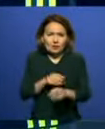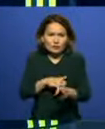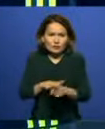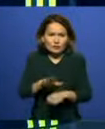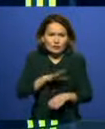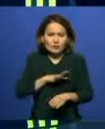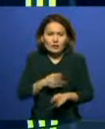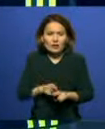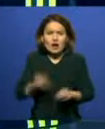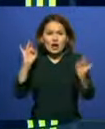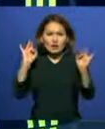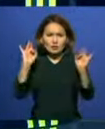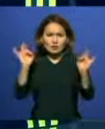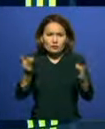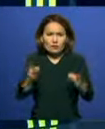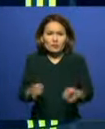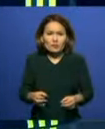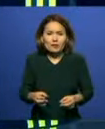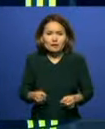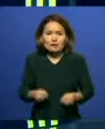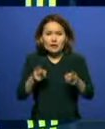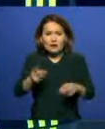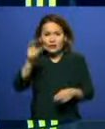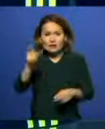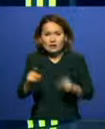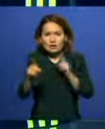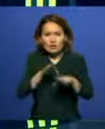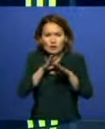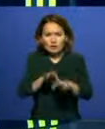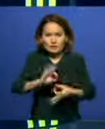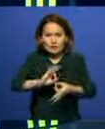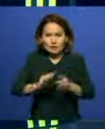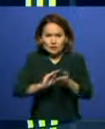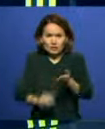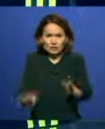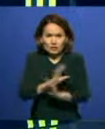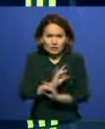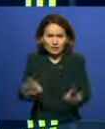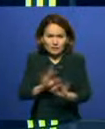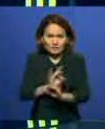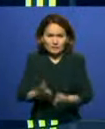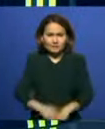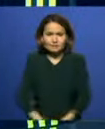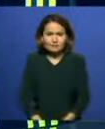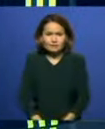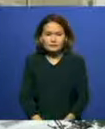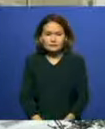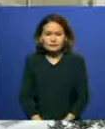анықталған. Елді дүрліктірген қылмыстық іс бойынша алғашқы сот отырысы жайында өңірдегі тілшіміз Мағауия Қалиев әңгімелейді.